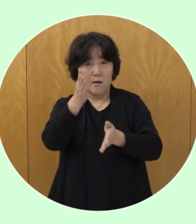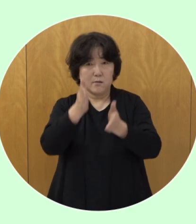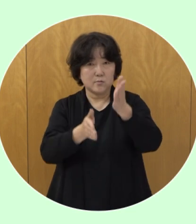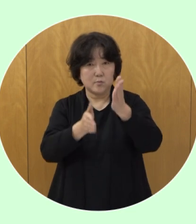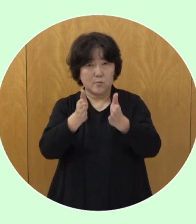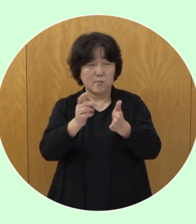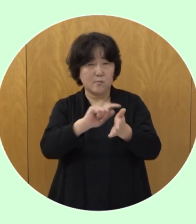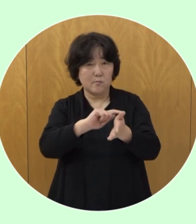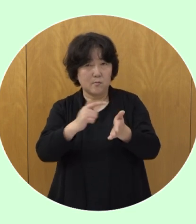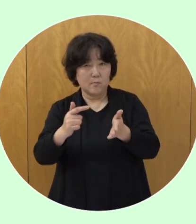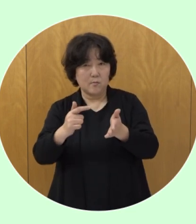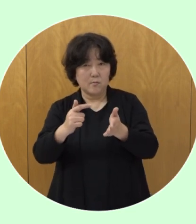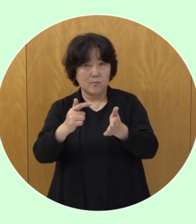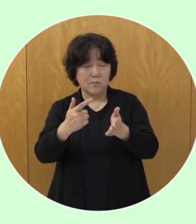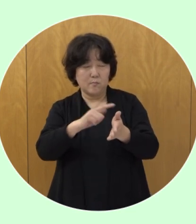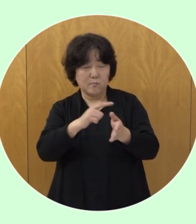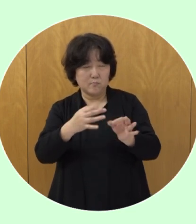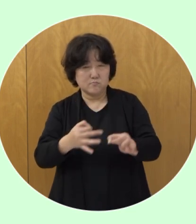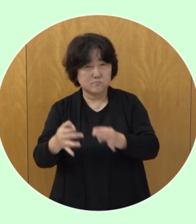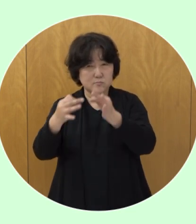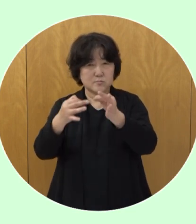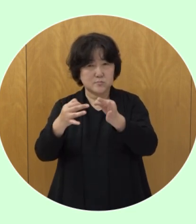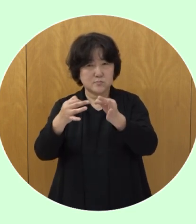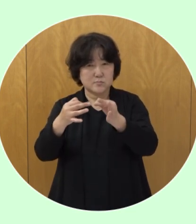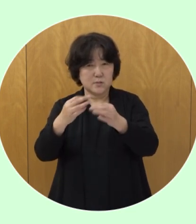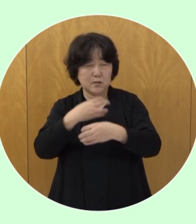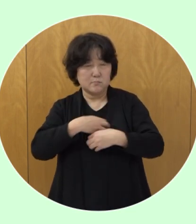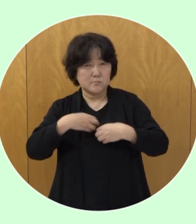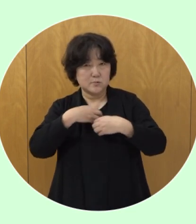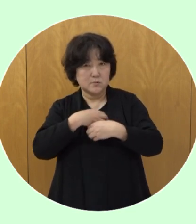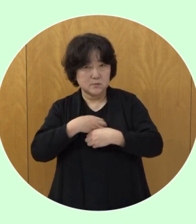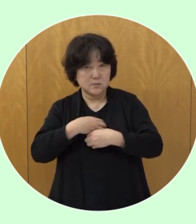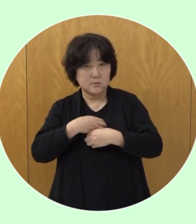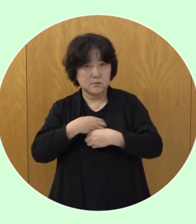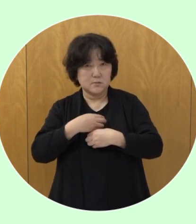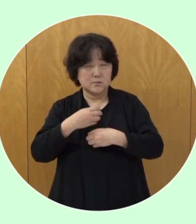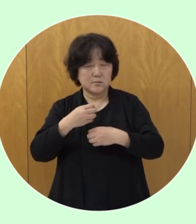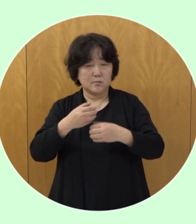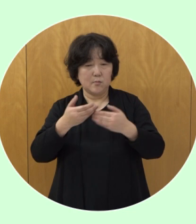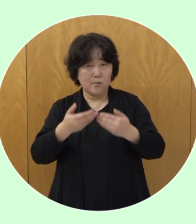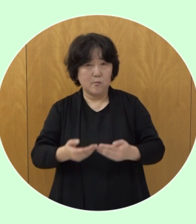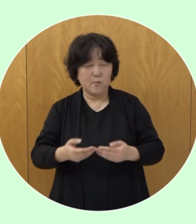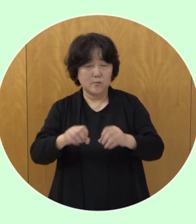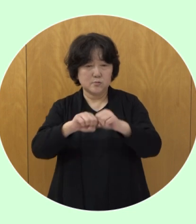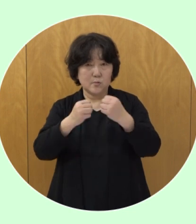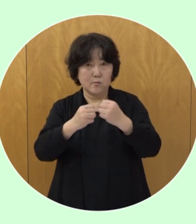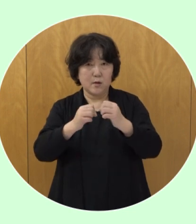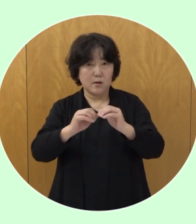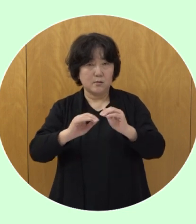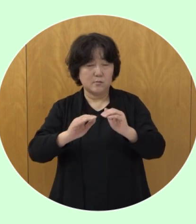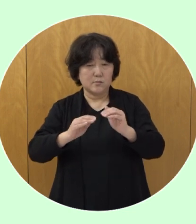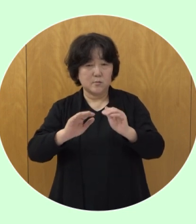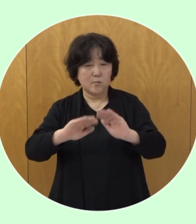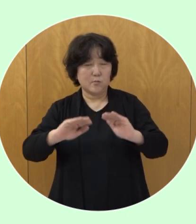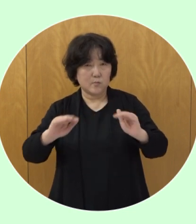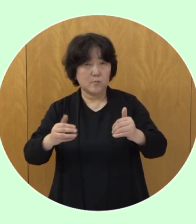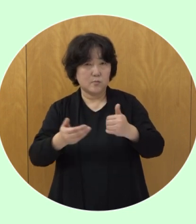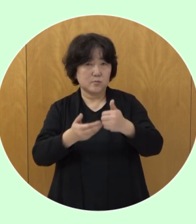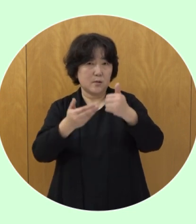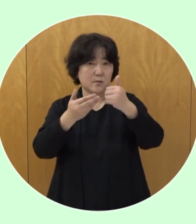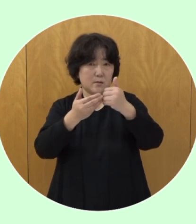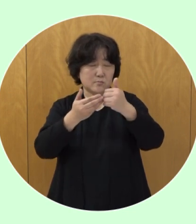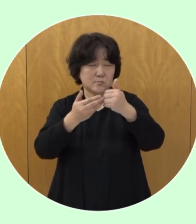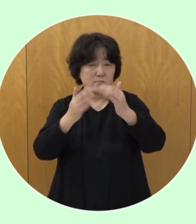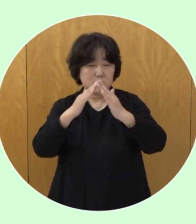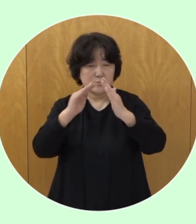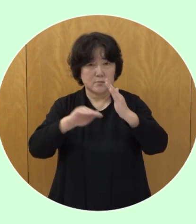価高騰によりさらなる負担を伴う、重度障害児を養育する子育て世帯に対し、応